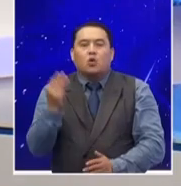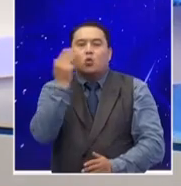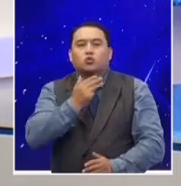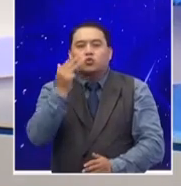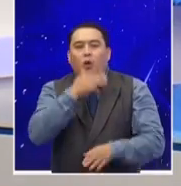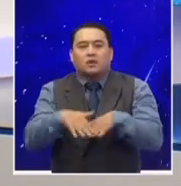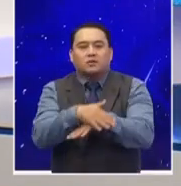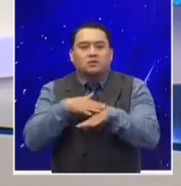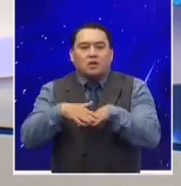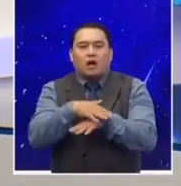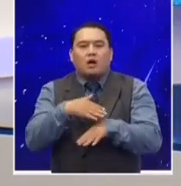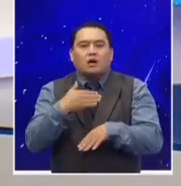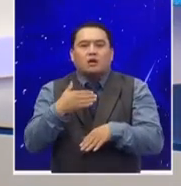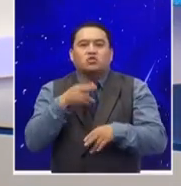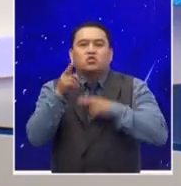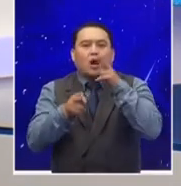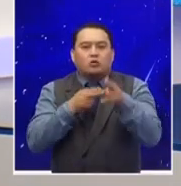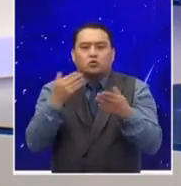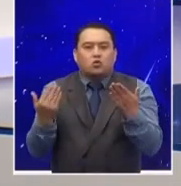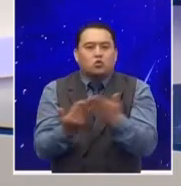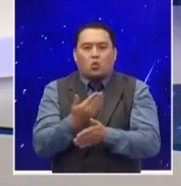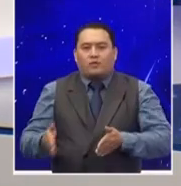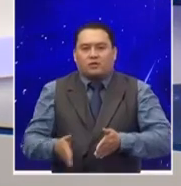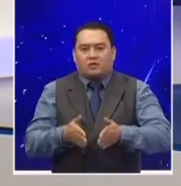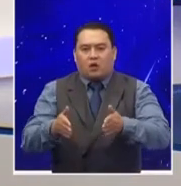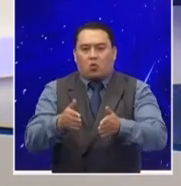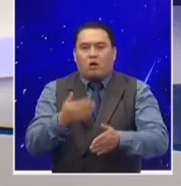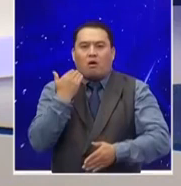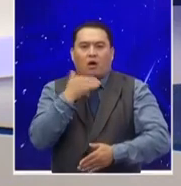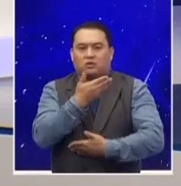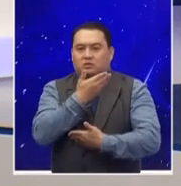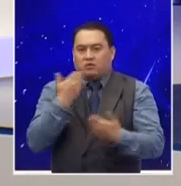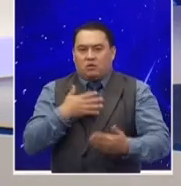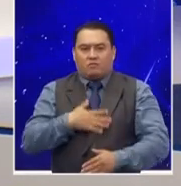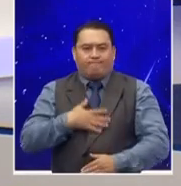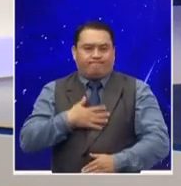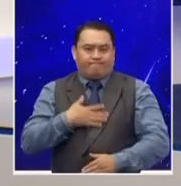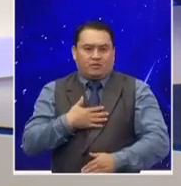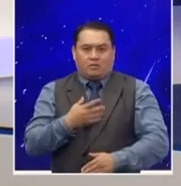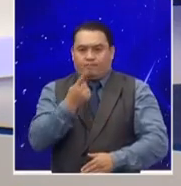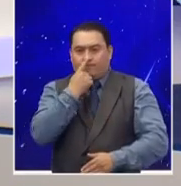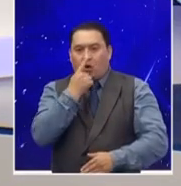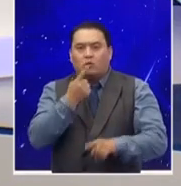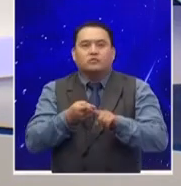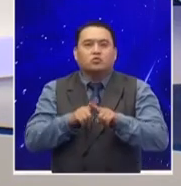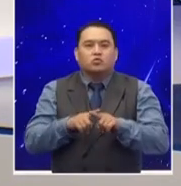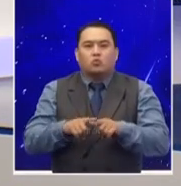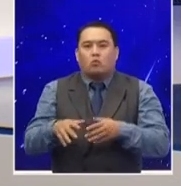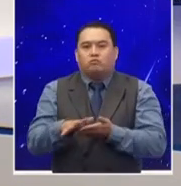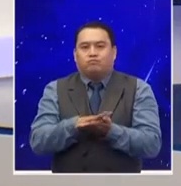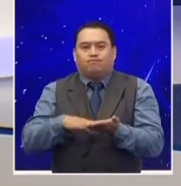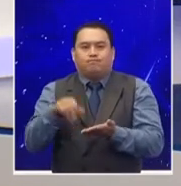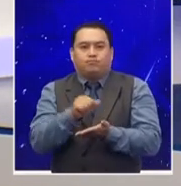Уштобинцы жалуются на качество новых дорог. По словам местных жителей, асфальт проложили совсем недавно, а он уже